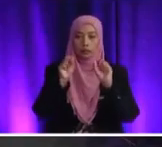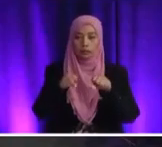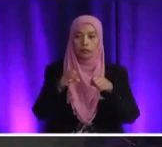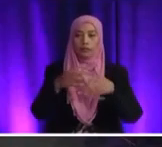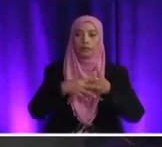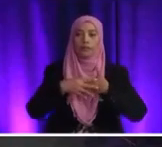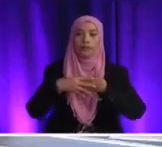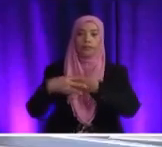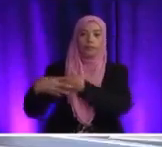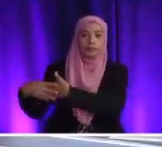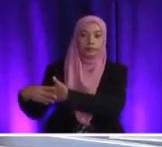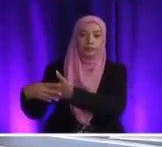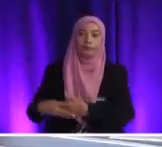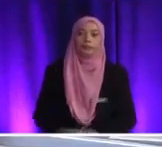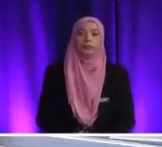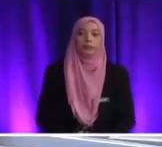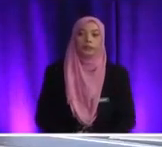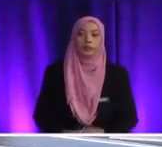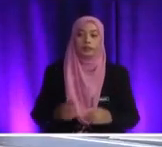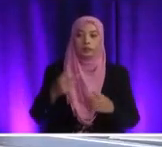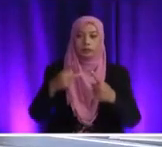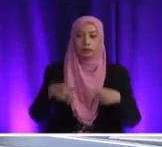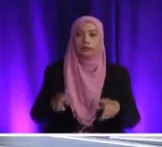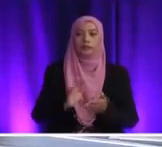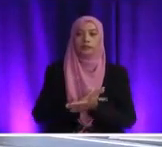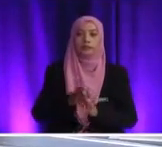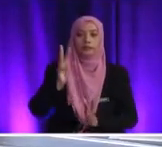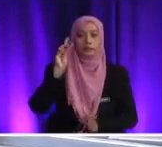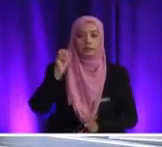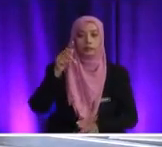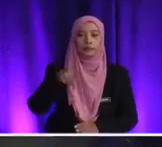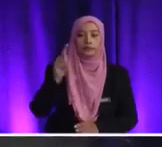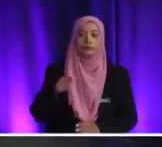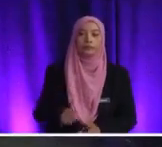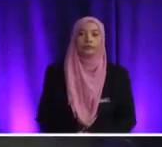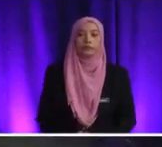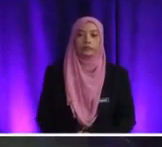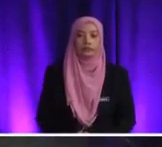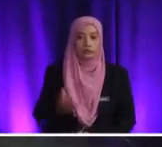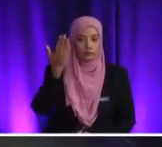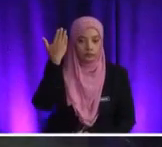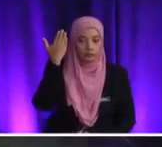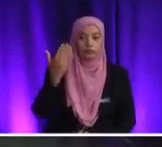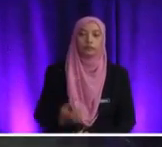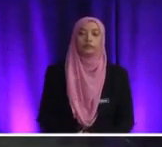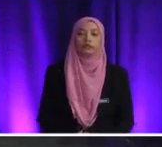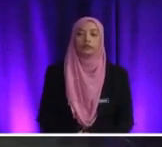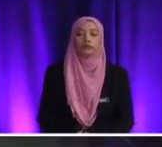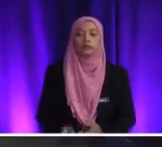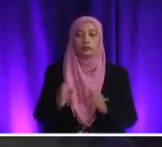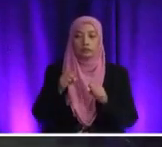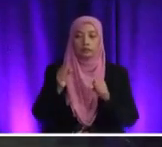sebagaimana menjadi MPV di Indonesia hidup sih Wah mebading Ayah ini dikonsumsi dengan